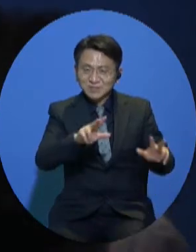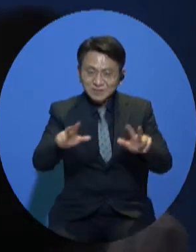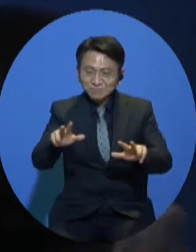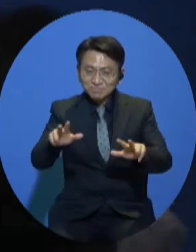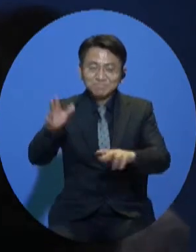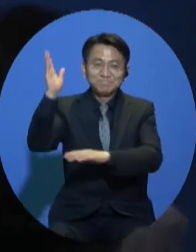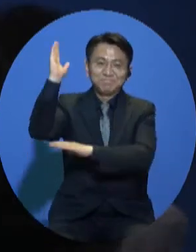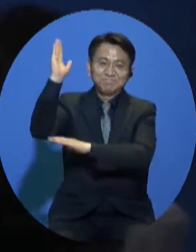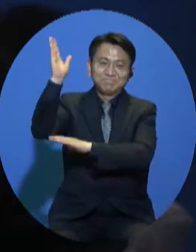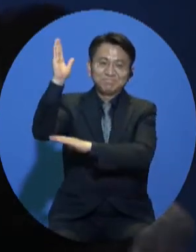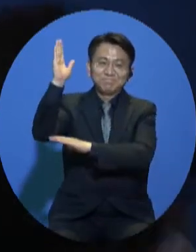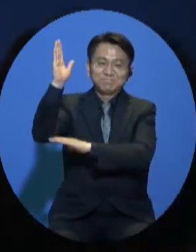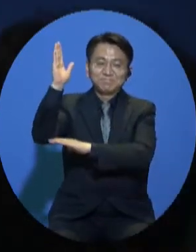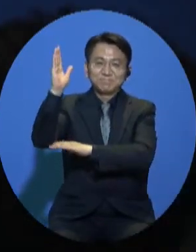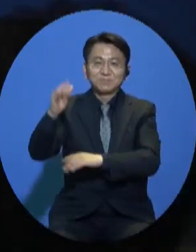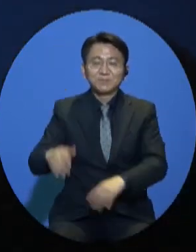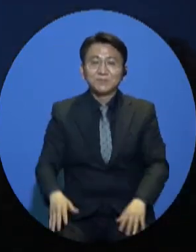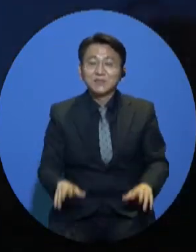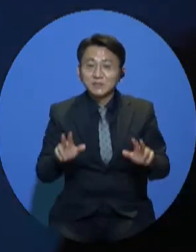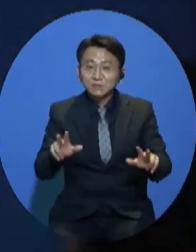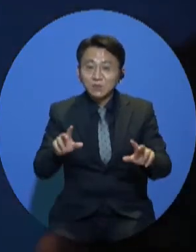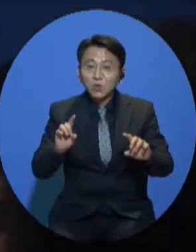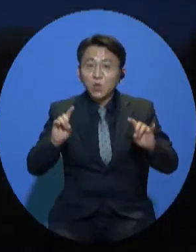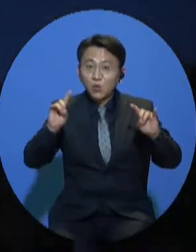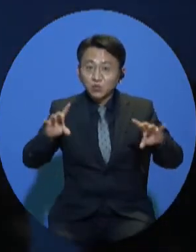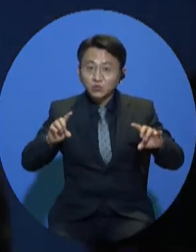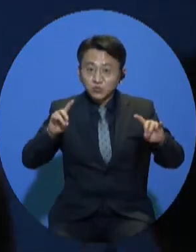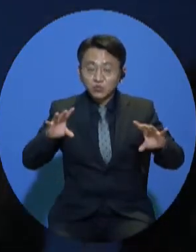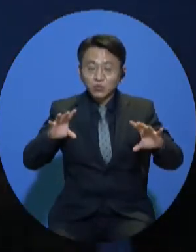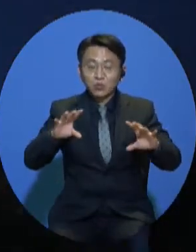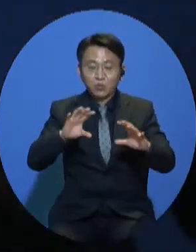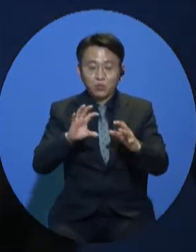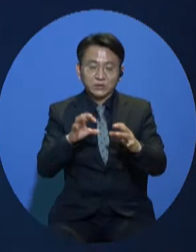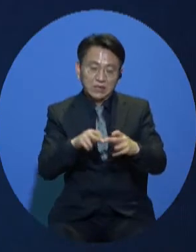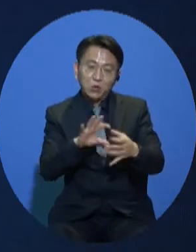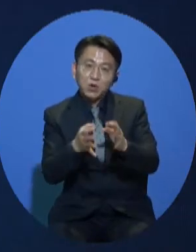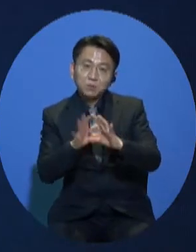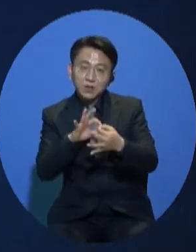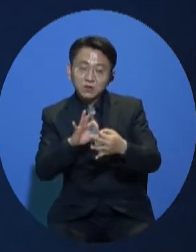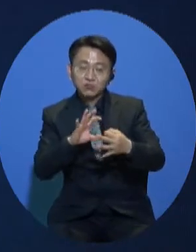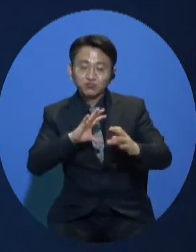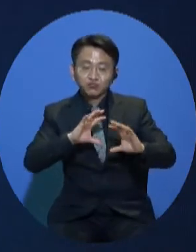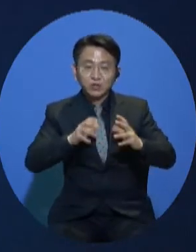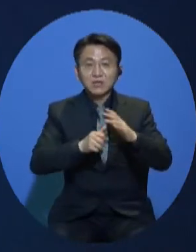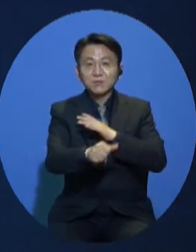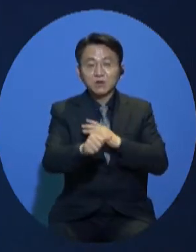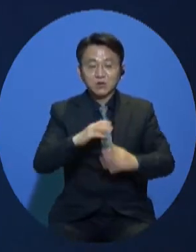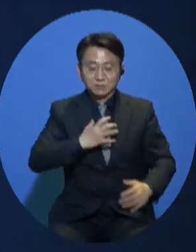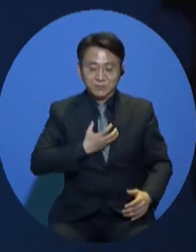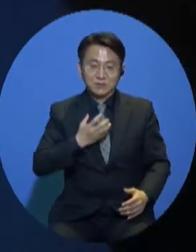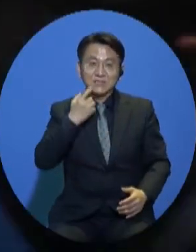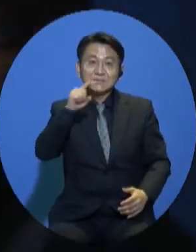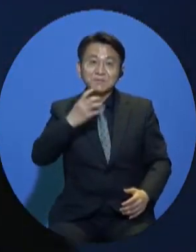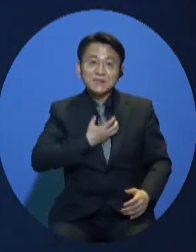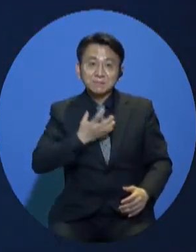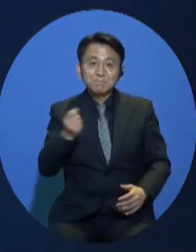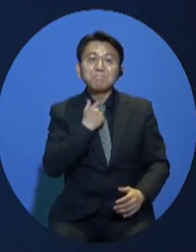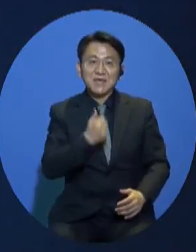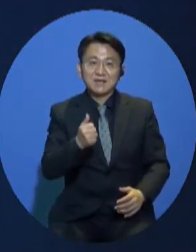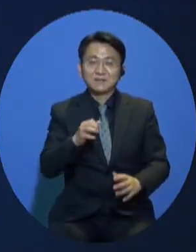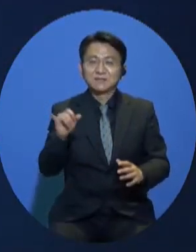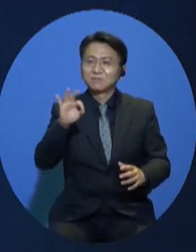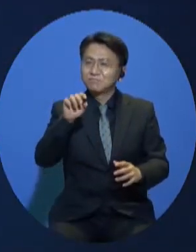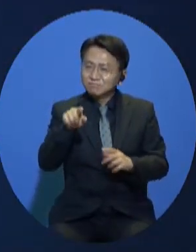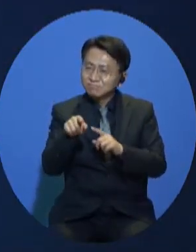연설을 해주시겠습니다. 현재 호주 패럴림픽 국가대표 금메달리스트죠. 이반 오헨런님께서 준비를 하고